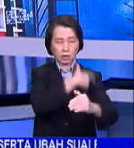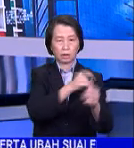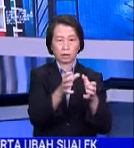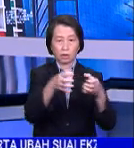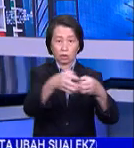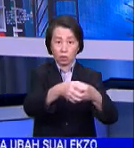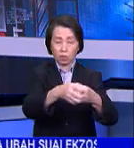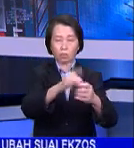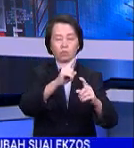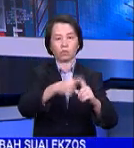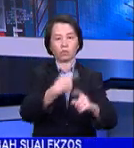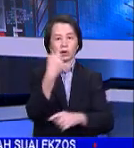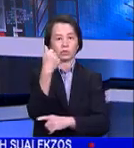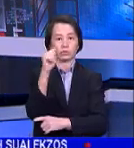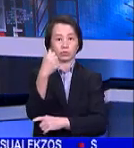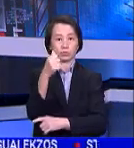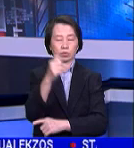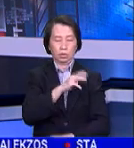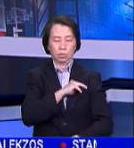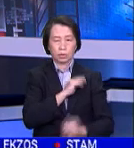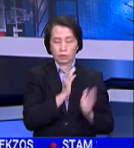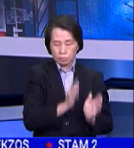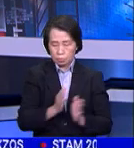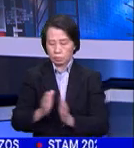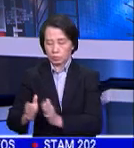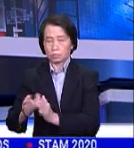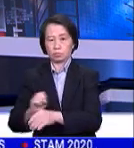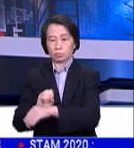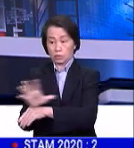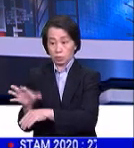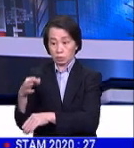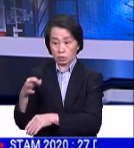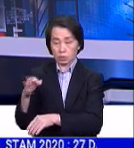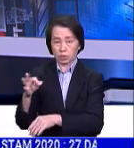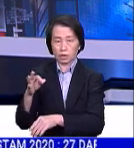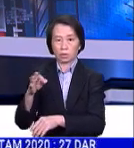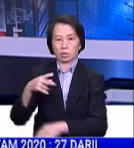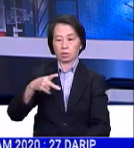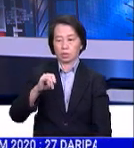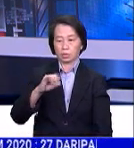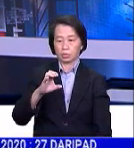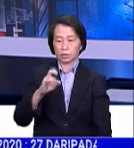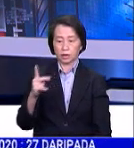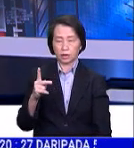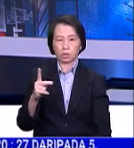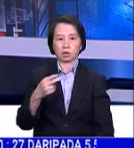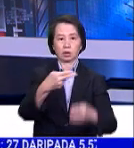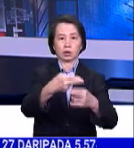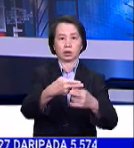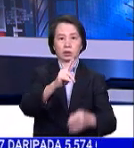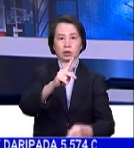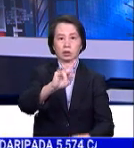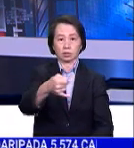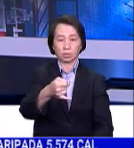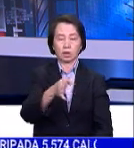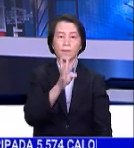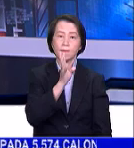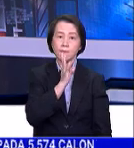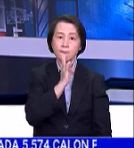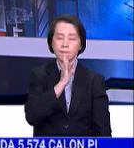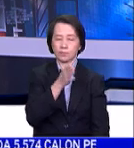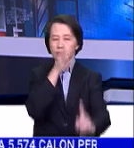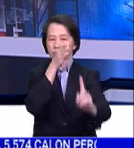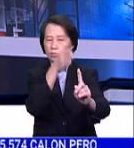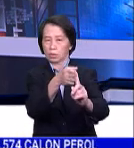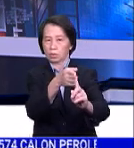kelompok Oktober depan. Menteri Penyelaras Program Imunisasi COVID-19 Kebangsaan PICK Khairi Jamaluddin berkata,